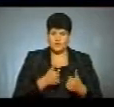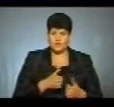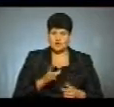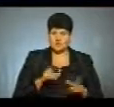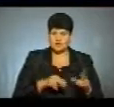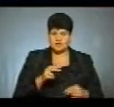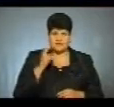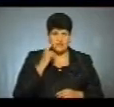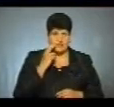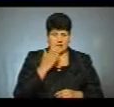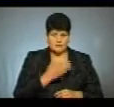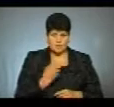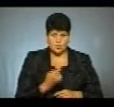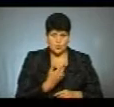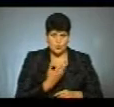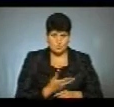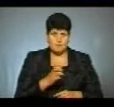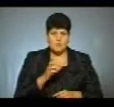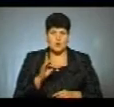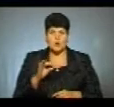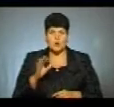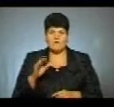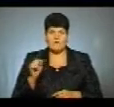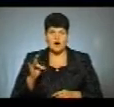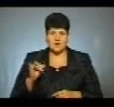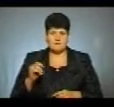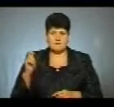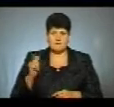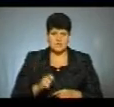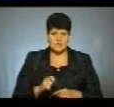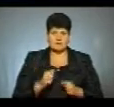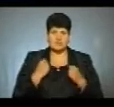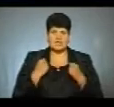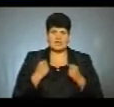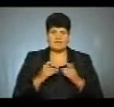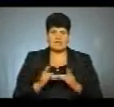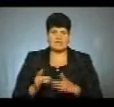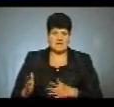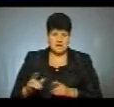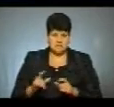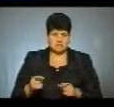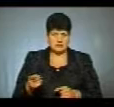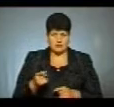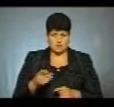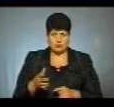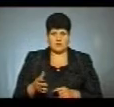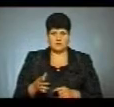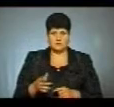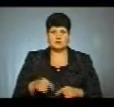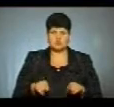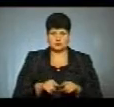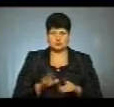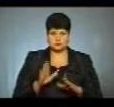у Києва і Київської області, бравари, приїхав в спортивний інтернат. Тернополяни теж